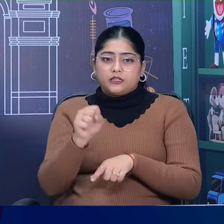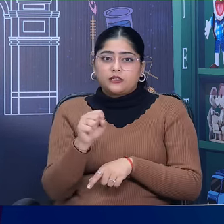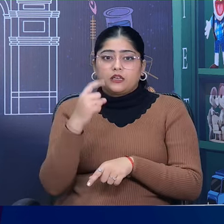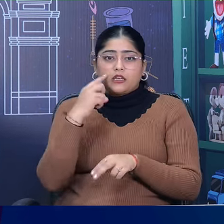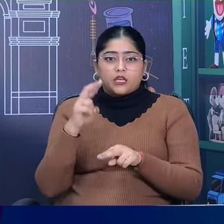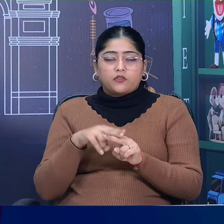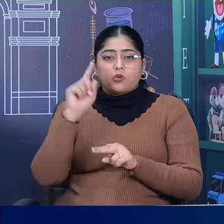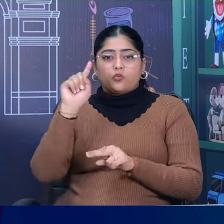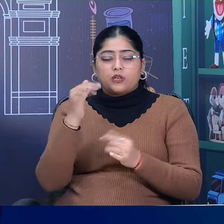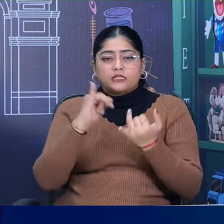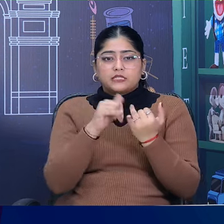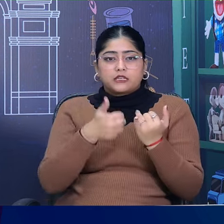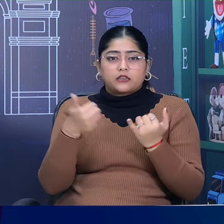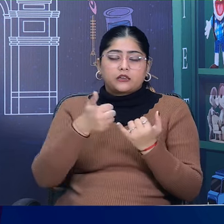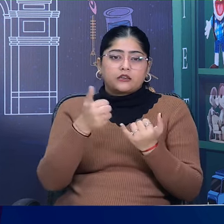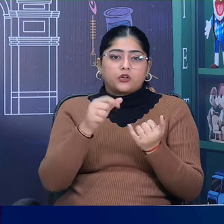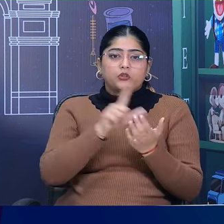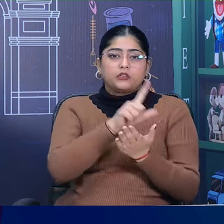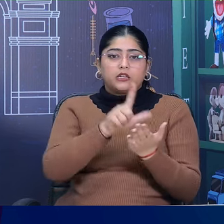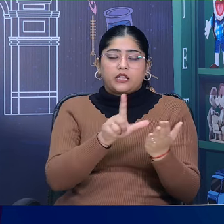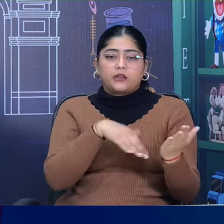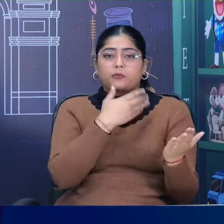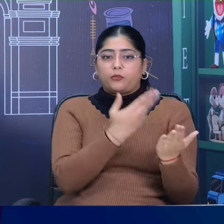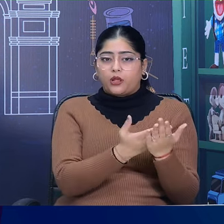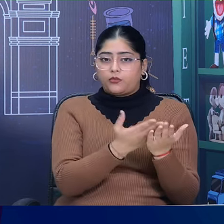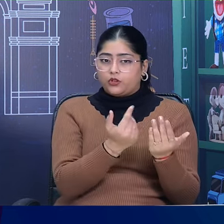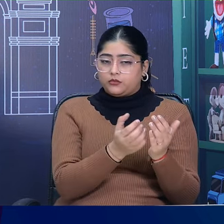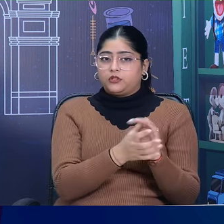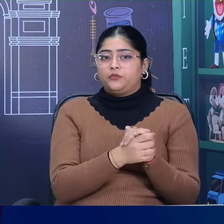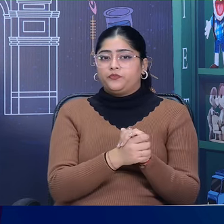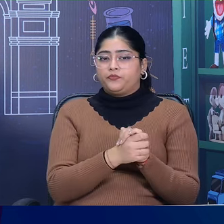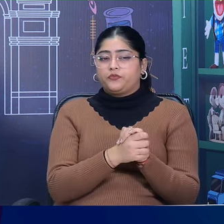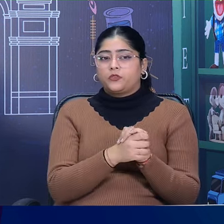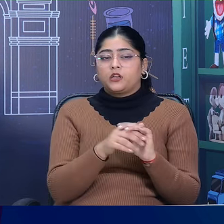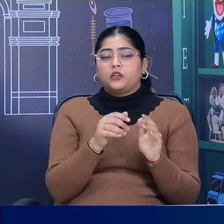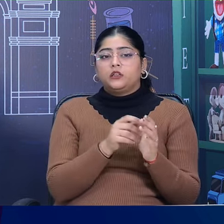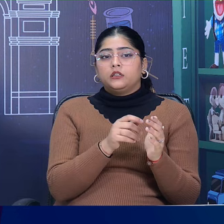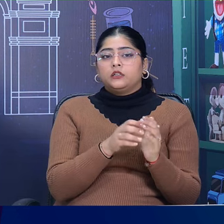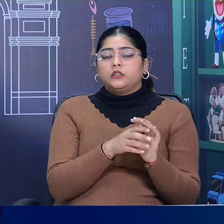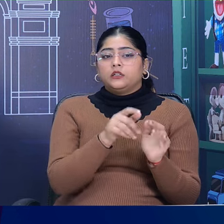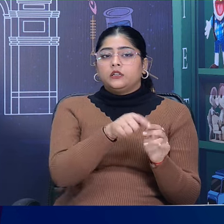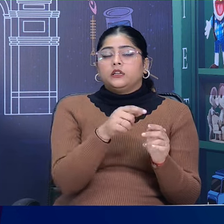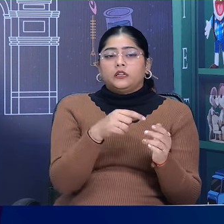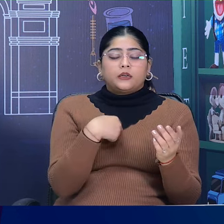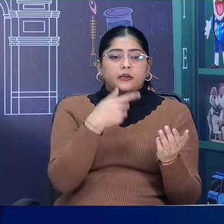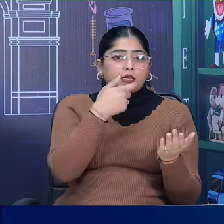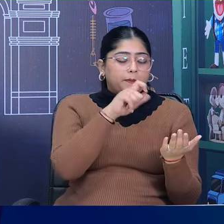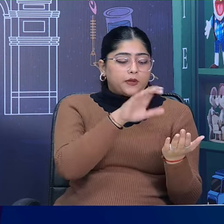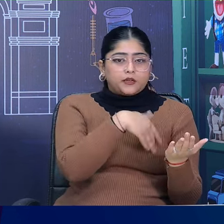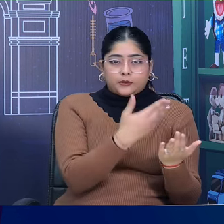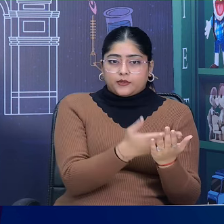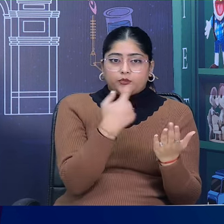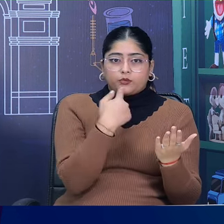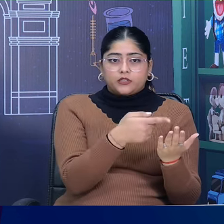है तो सेक्रेटरी उस रिटर्न कंप्लेंट के हिसाब से पंचायत बुलाएगा कि ये एक कंप्लेंट आई है इस कंप्लेंट के हिसाब से हमको